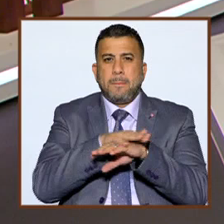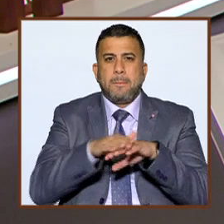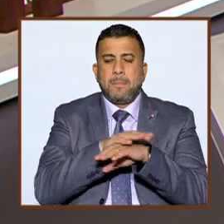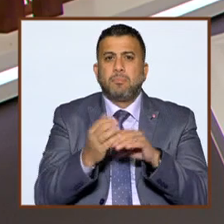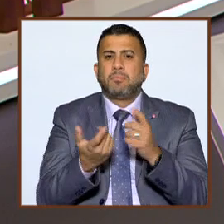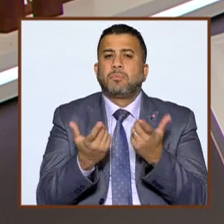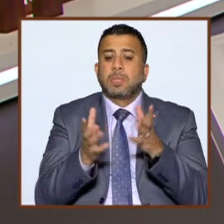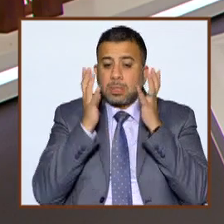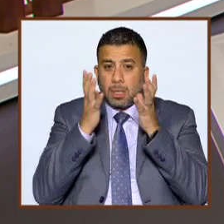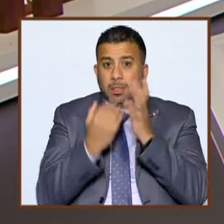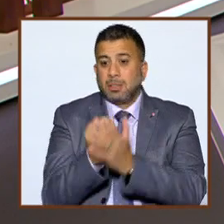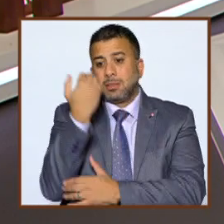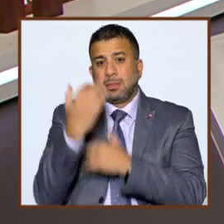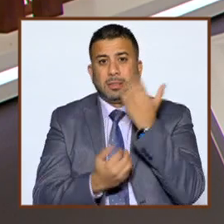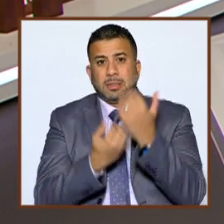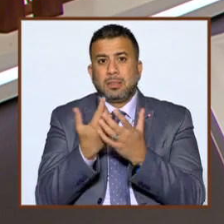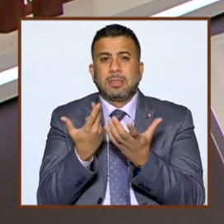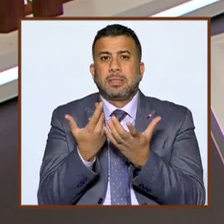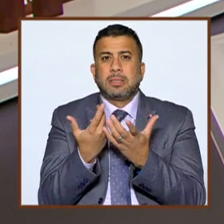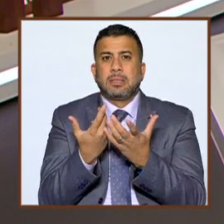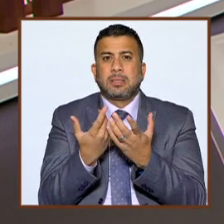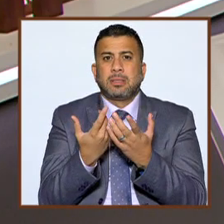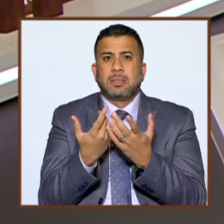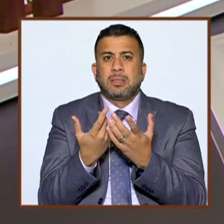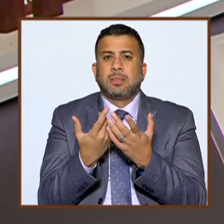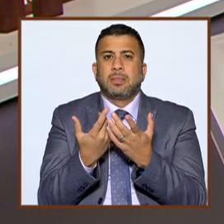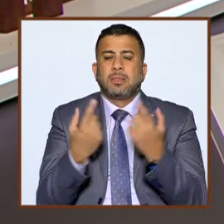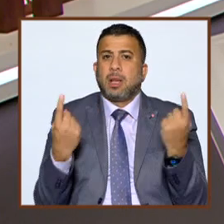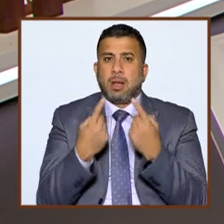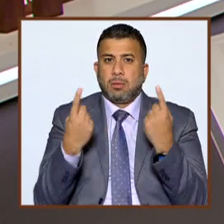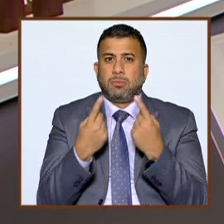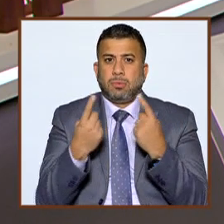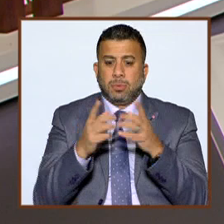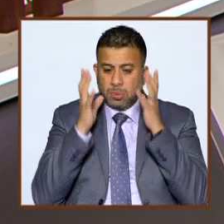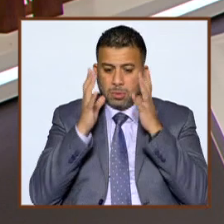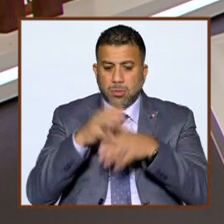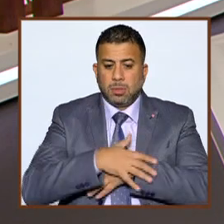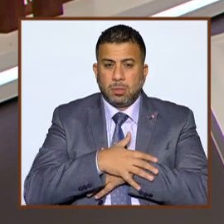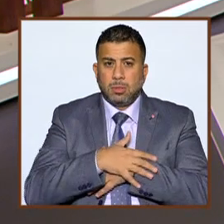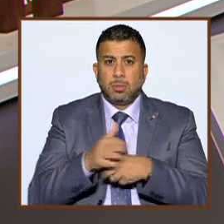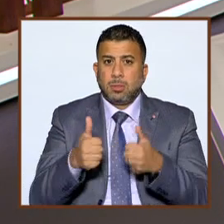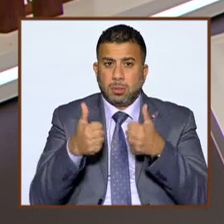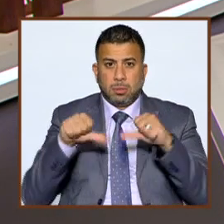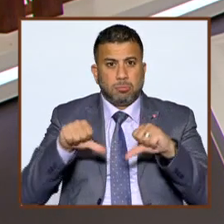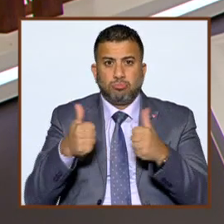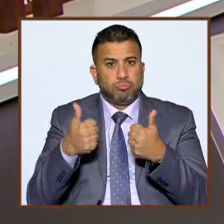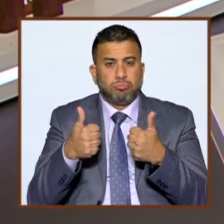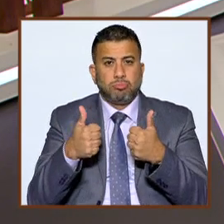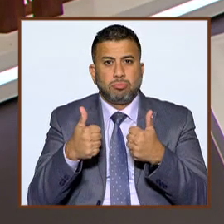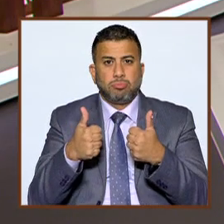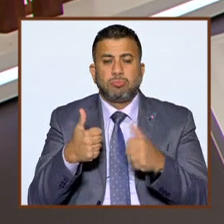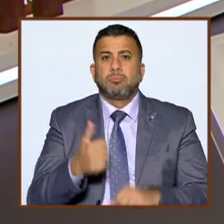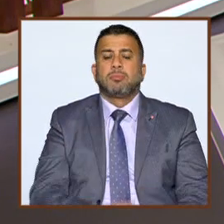الوضوء يعني أغسلهم بس الباقي جسم ما أغسله، هل علي شيء؟ هل صلاة صحيحة وجود المرهم؟